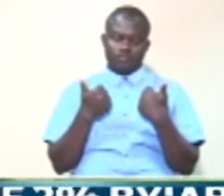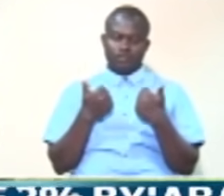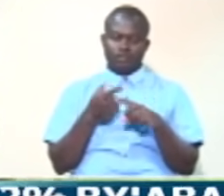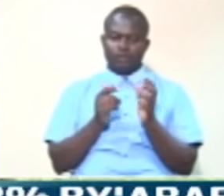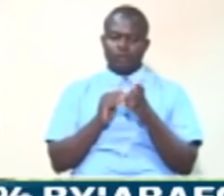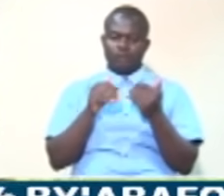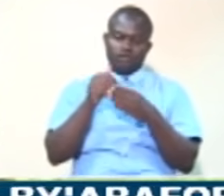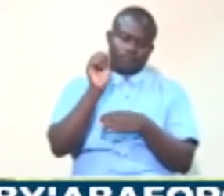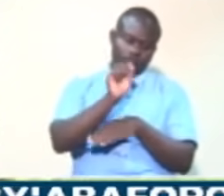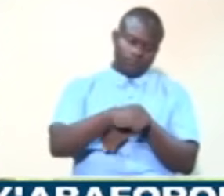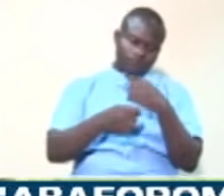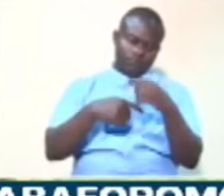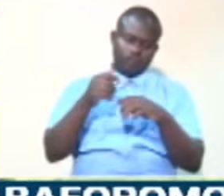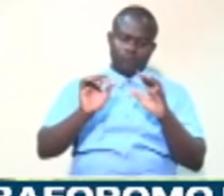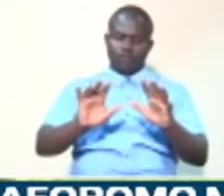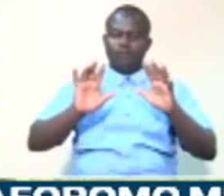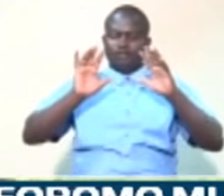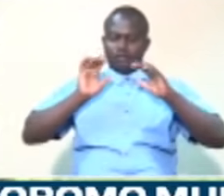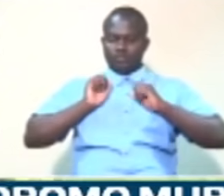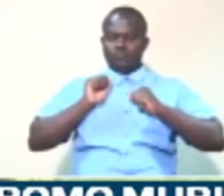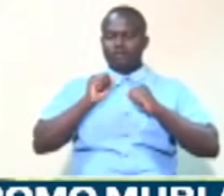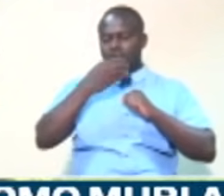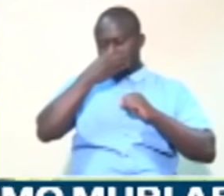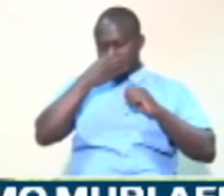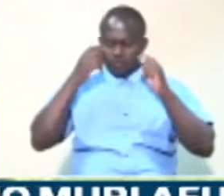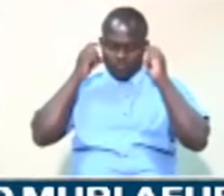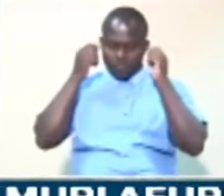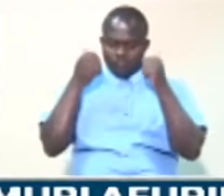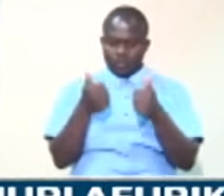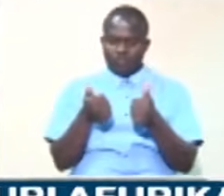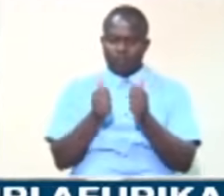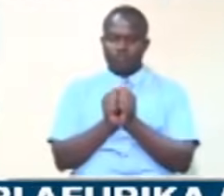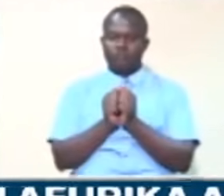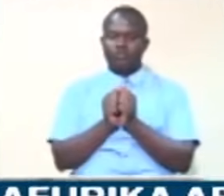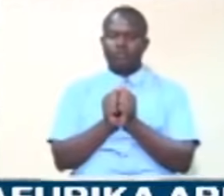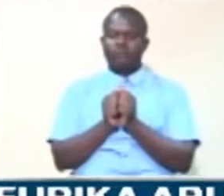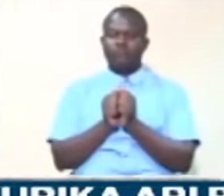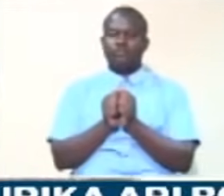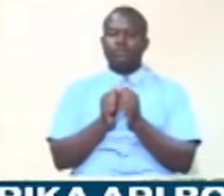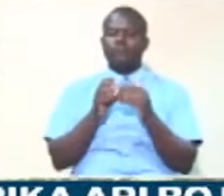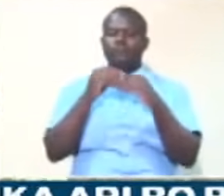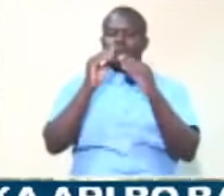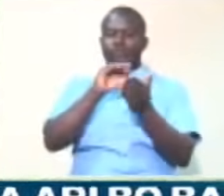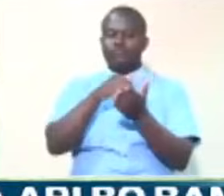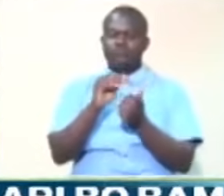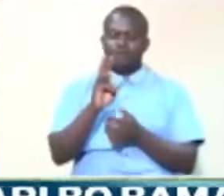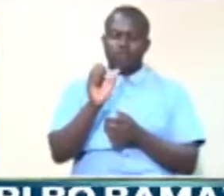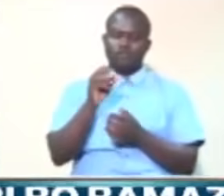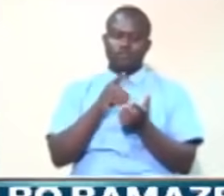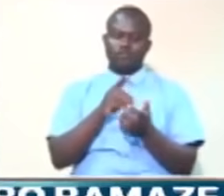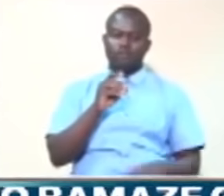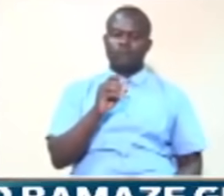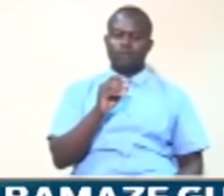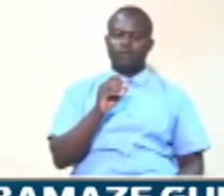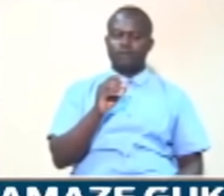ariko ndushaho no kugumeza nirinda nambara n'agapfukamunwa neza umuhuza bikorwa w'ikigo ngororamuco cya Iwawa Dr.